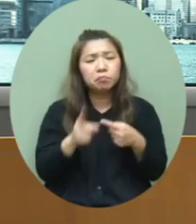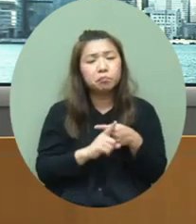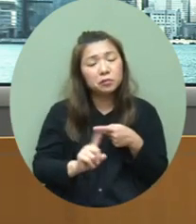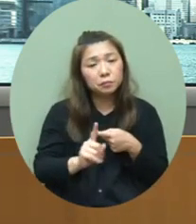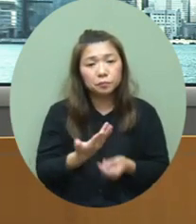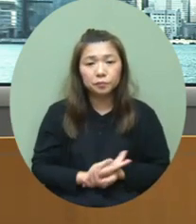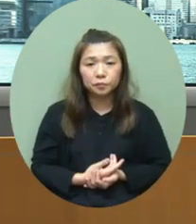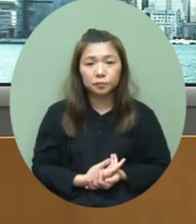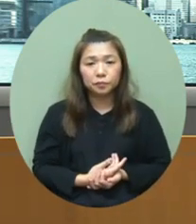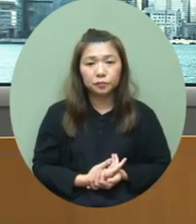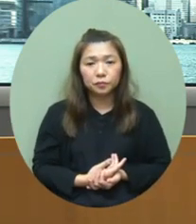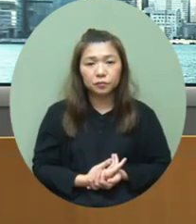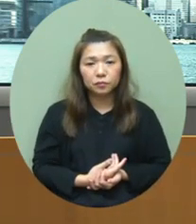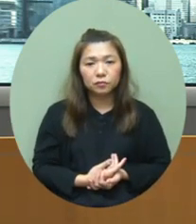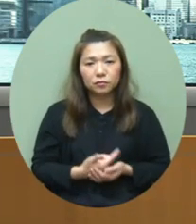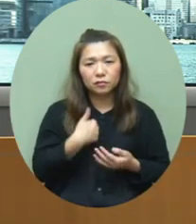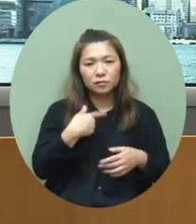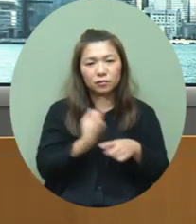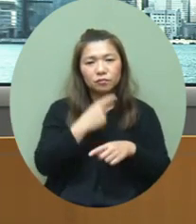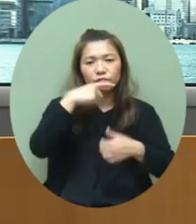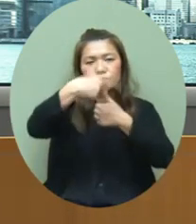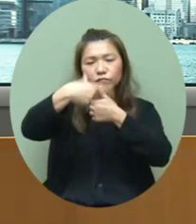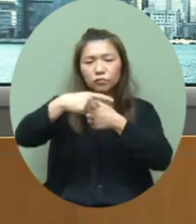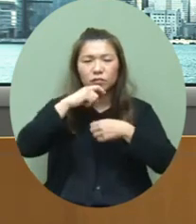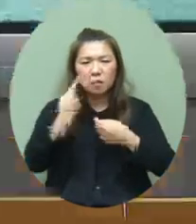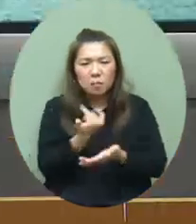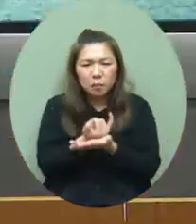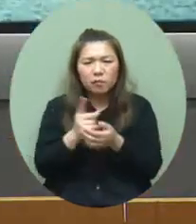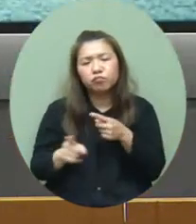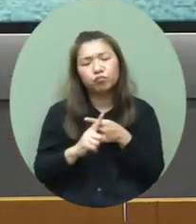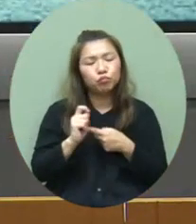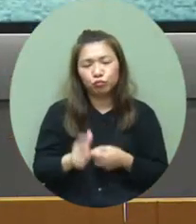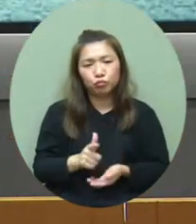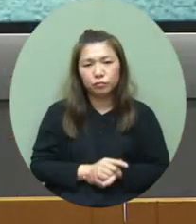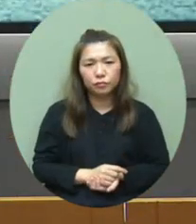該。 我唔會就住個別個案就評估個風險。